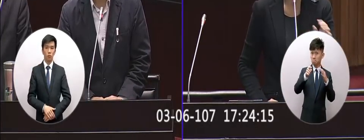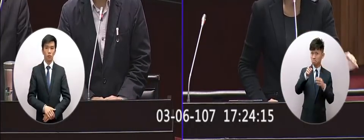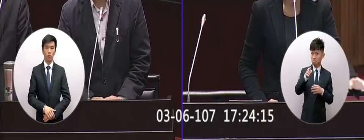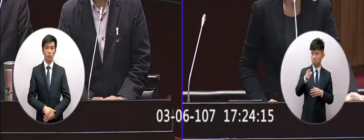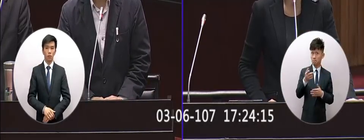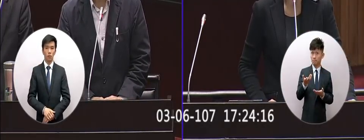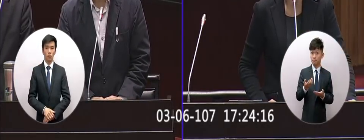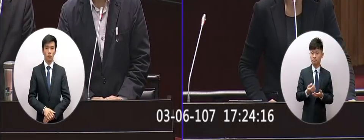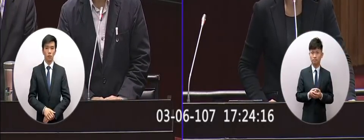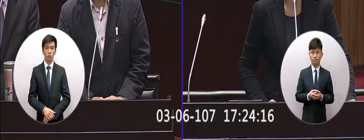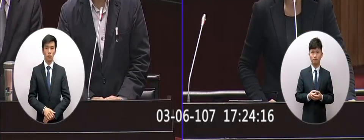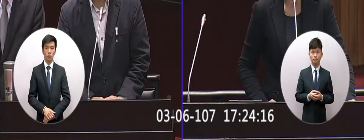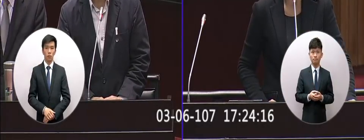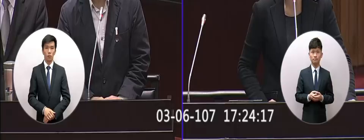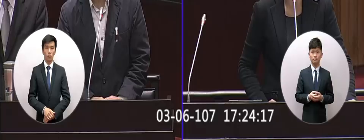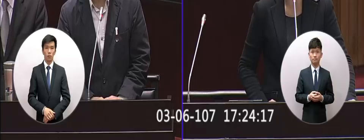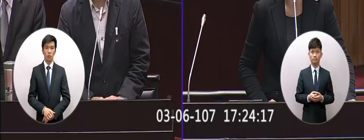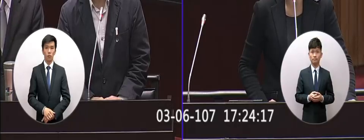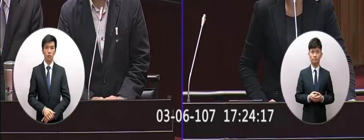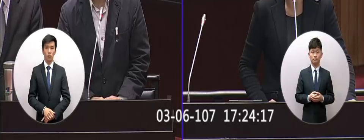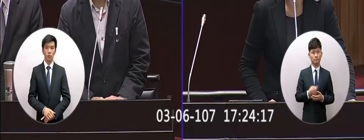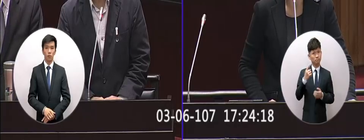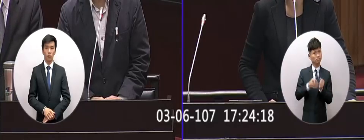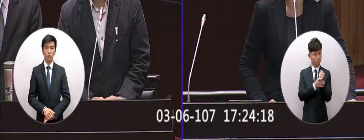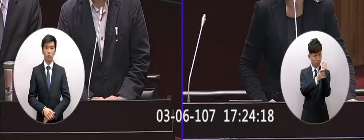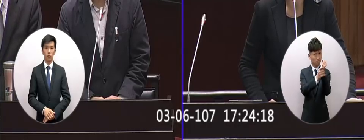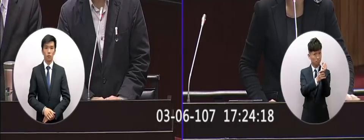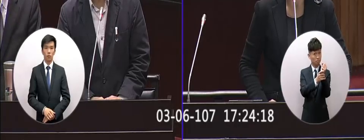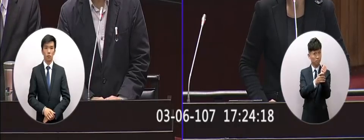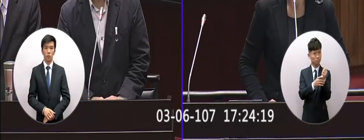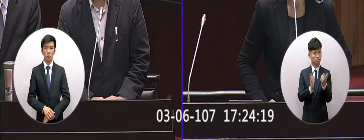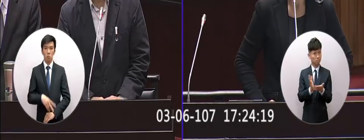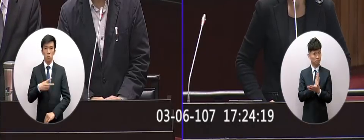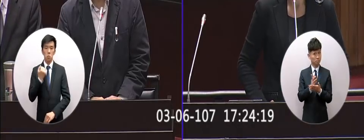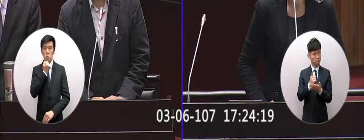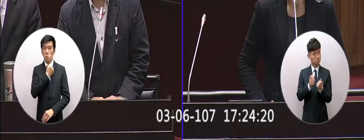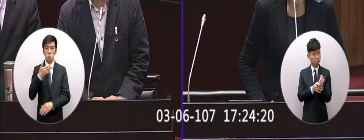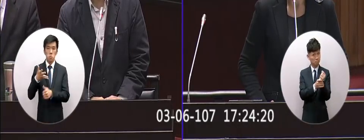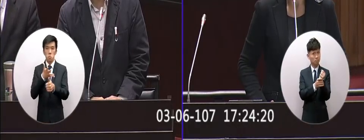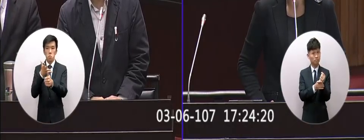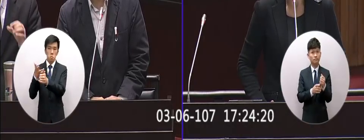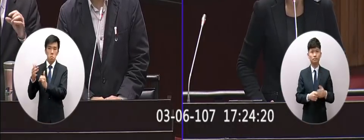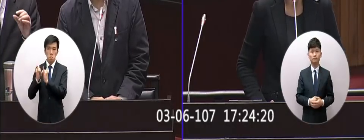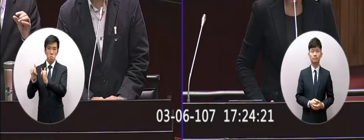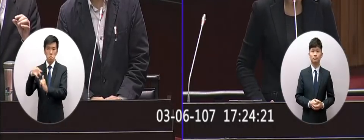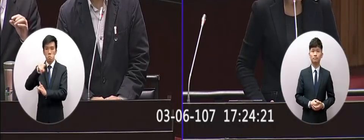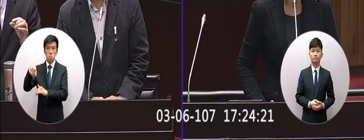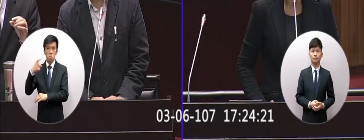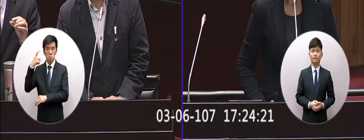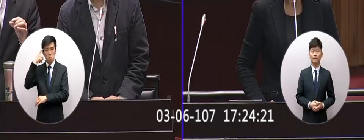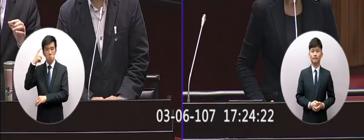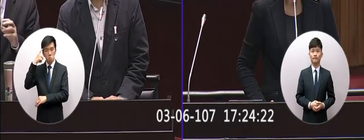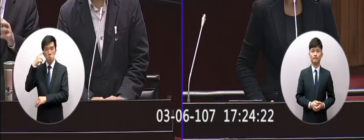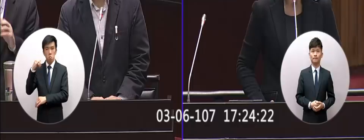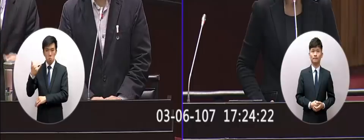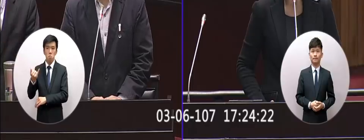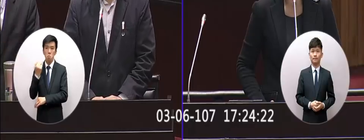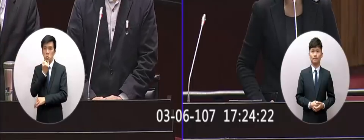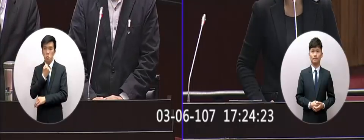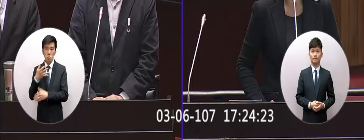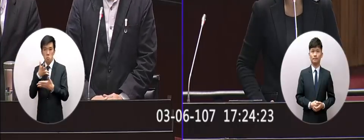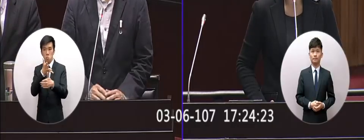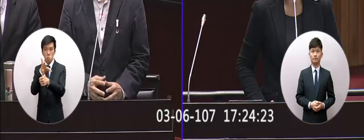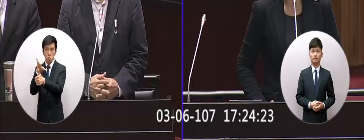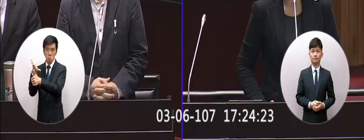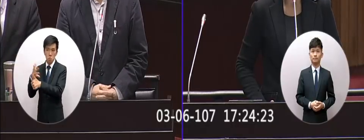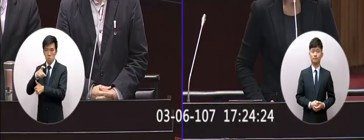是也 因为这恐怕要看社会的意见，就是说要登载什么样的资讯，要看社会的意